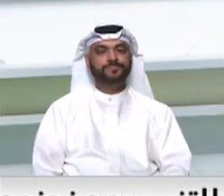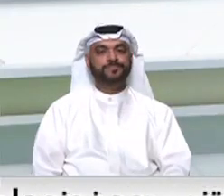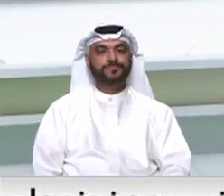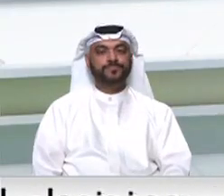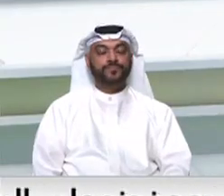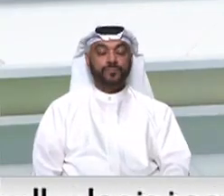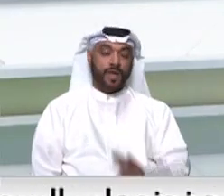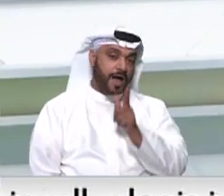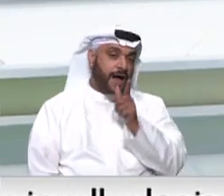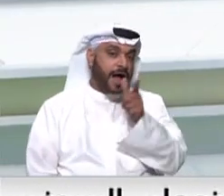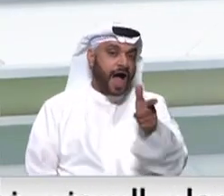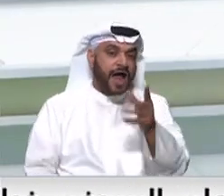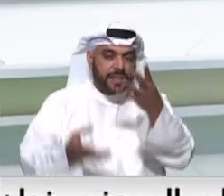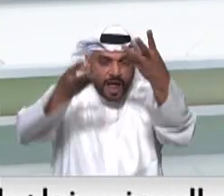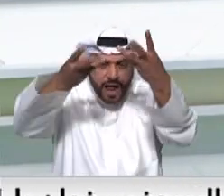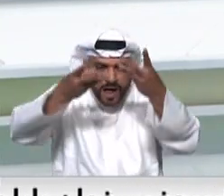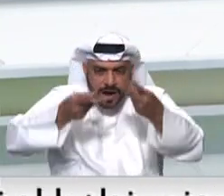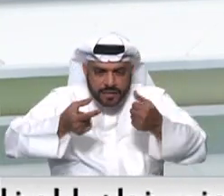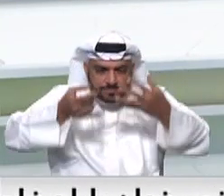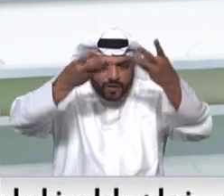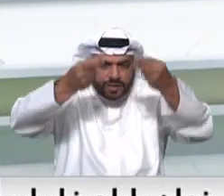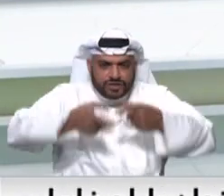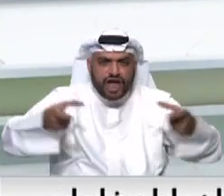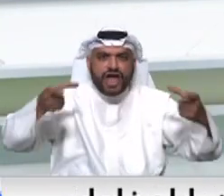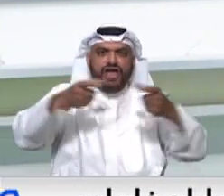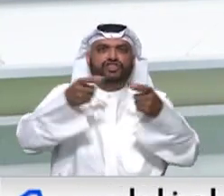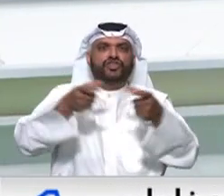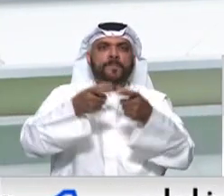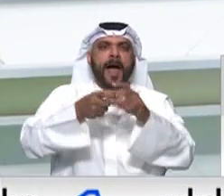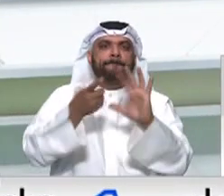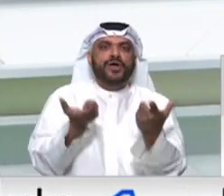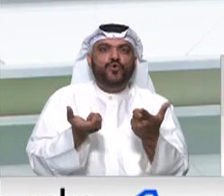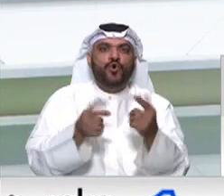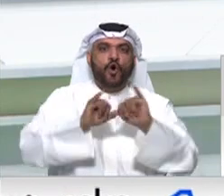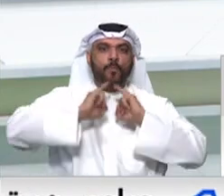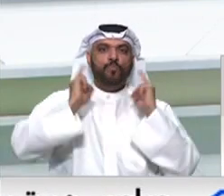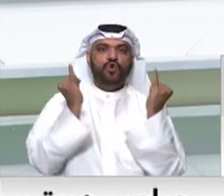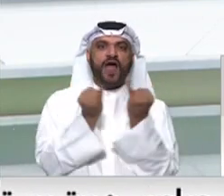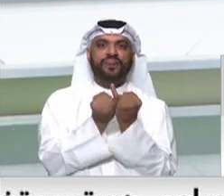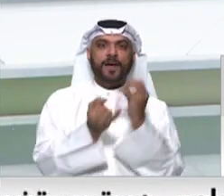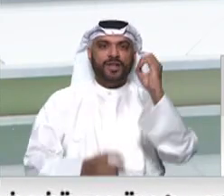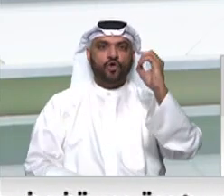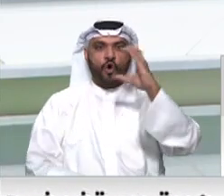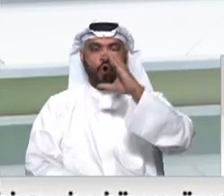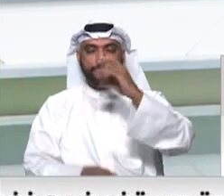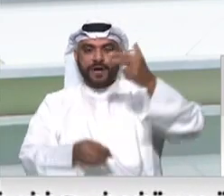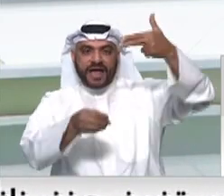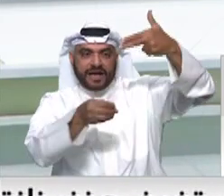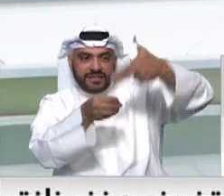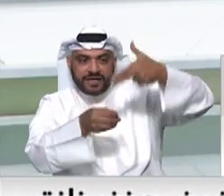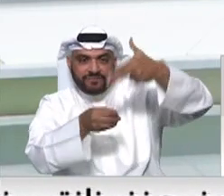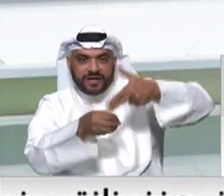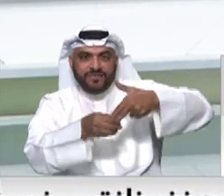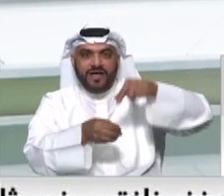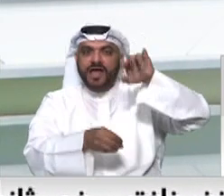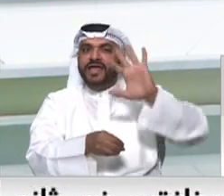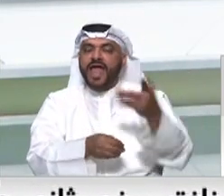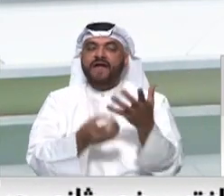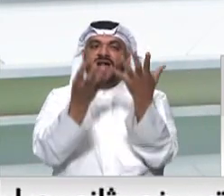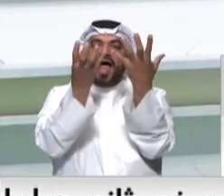كشفت نتائج اجتماع أوبك بلس أن التحالف وافق على مستهدف جديد للإنتاج النفطي عند 40 مليون